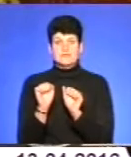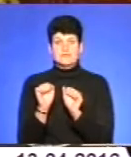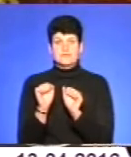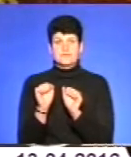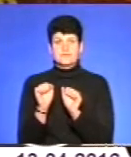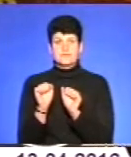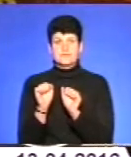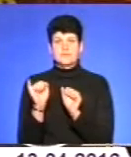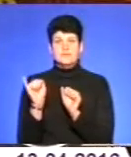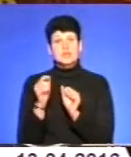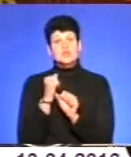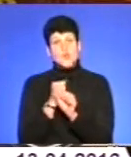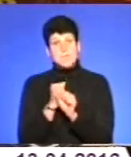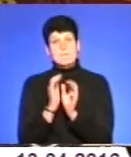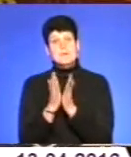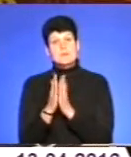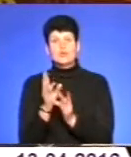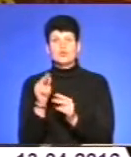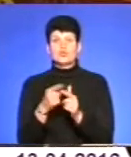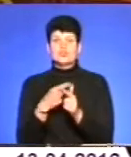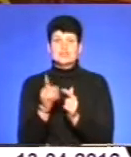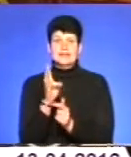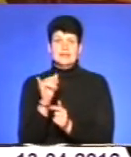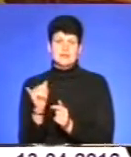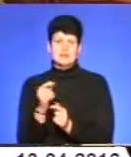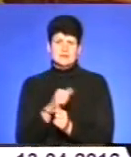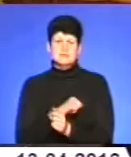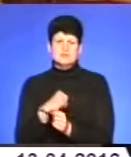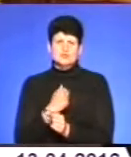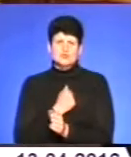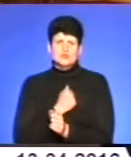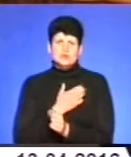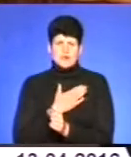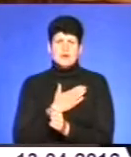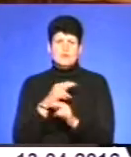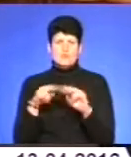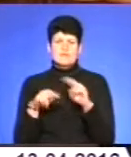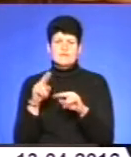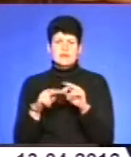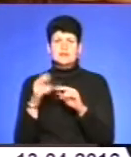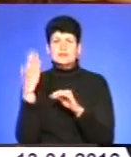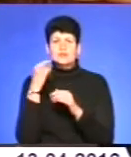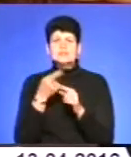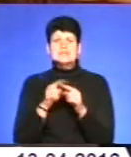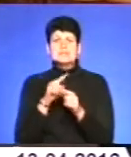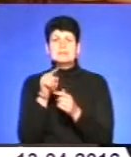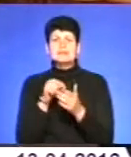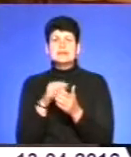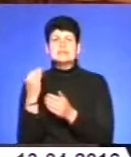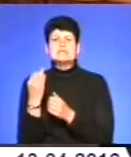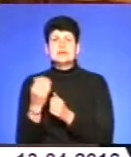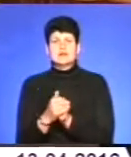і чи зроблять бібліотеку, чи ні. Самому шкода, бо я сам будівельник. Я вже давно тим питанням